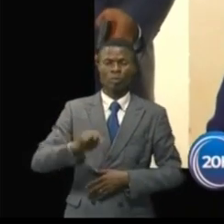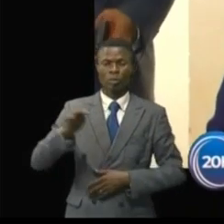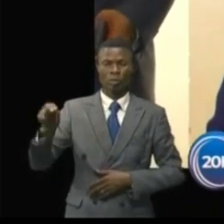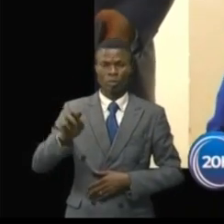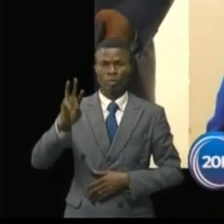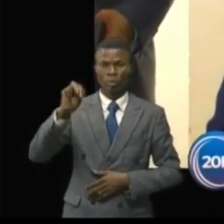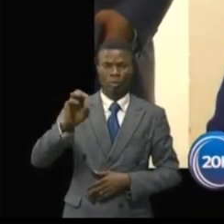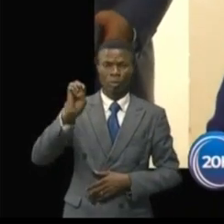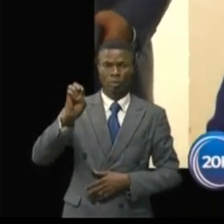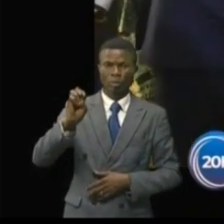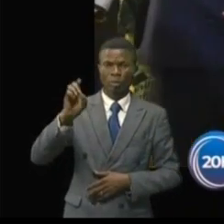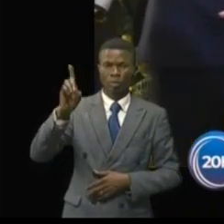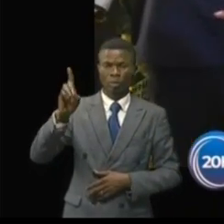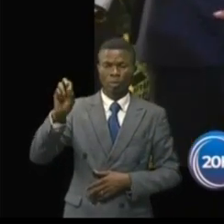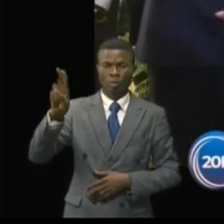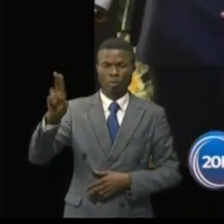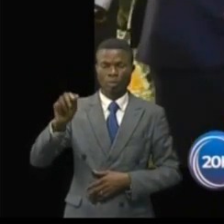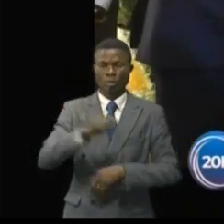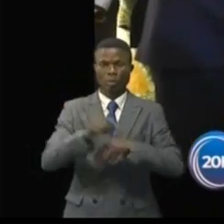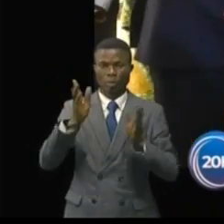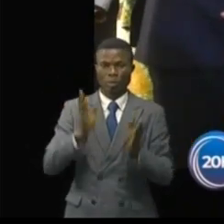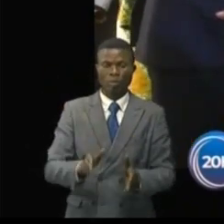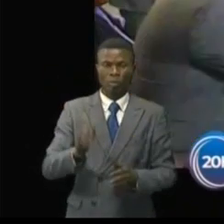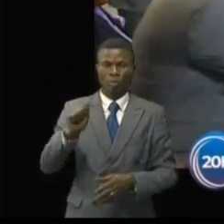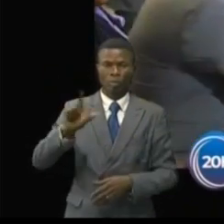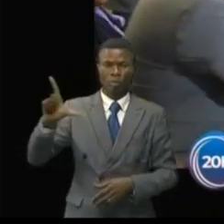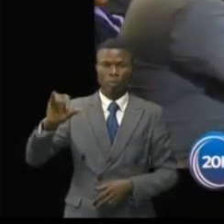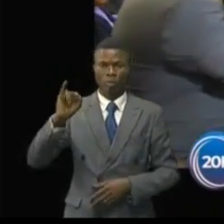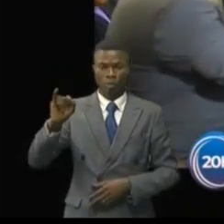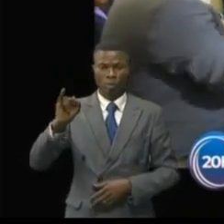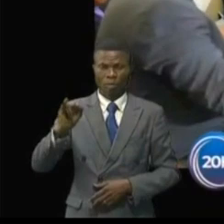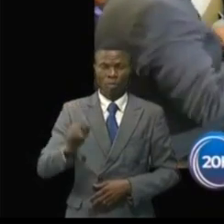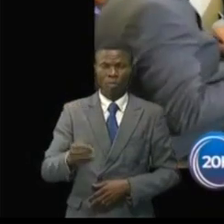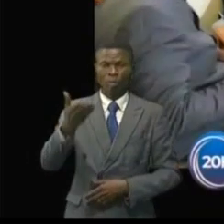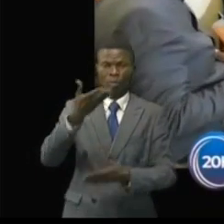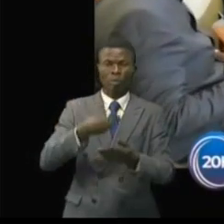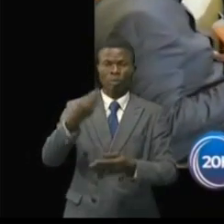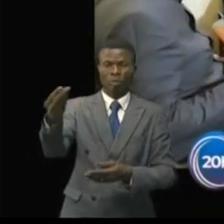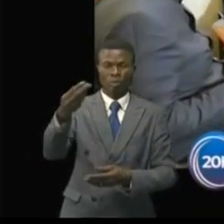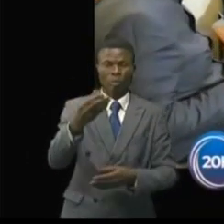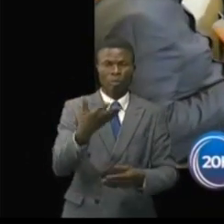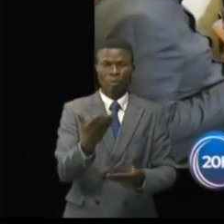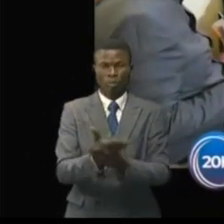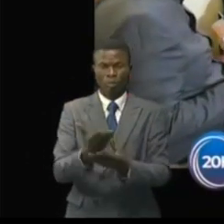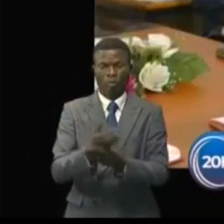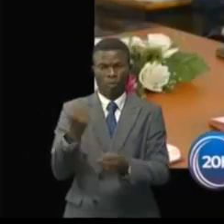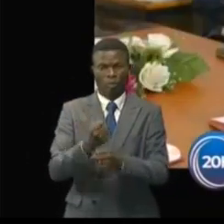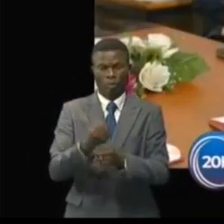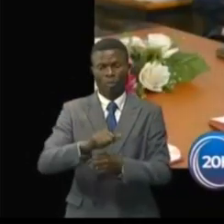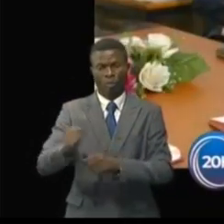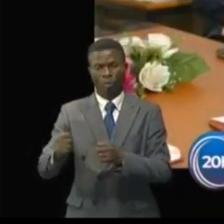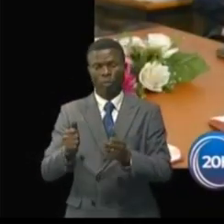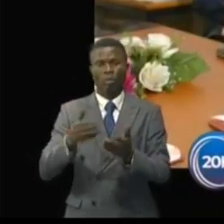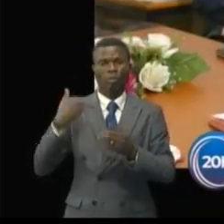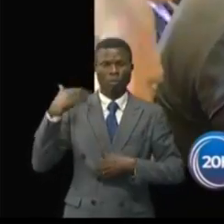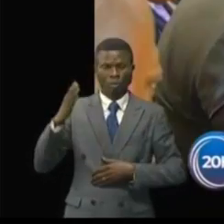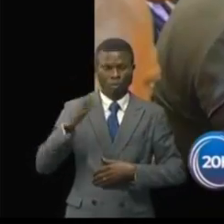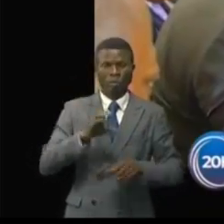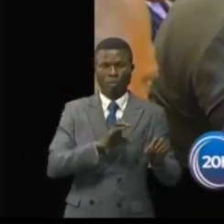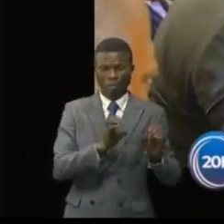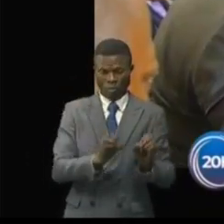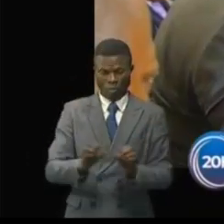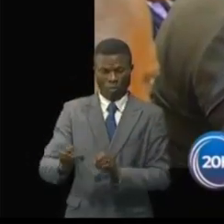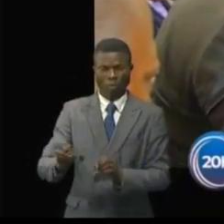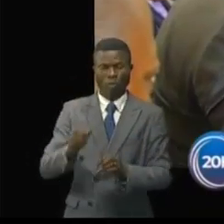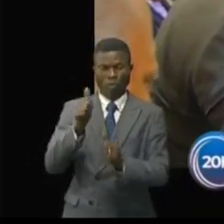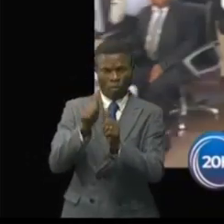général adjoint et l'administrateur Ali Kalongwa. La remise des outils de travail et autres documents officiels s'est déroulée dans chaque